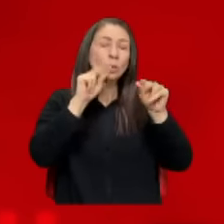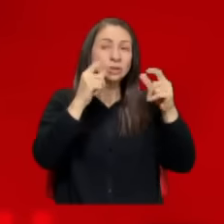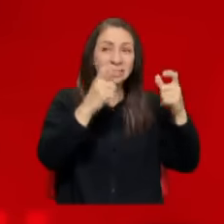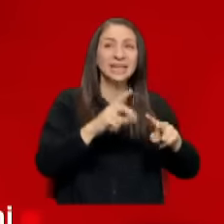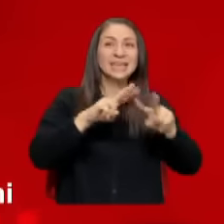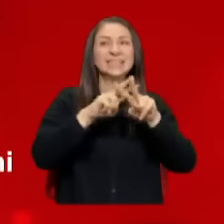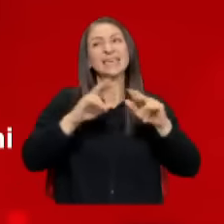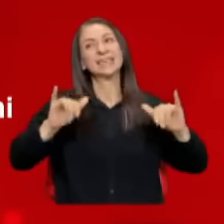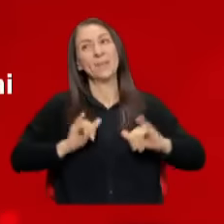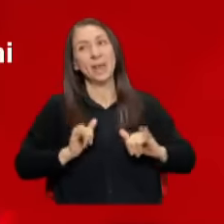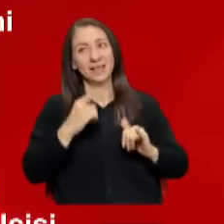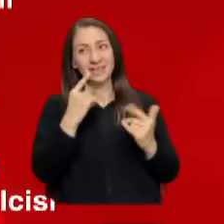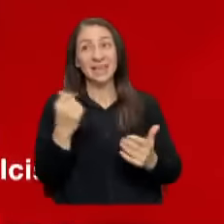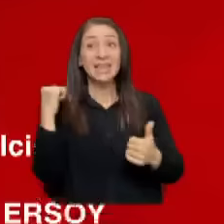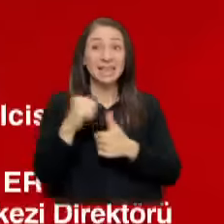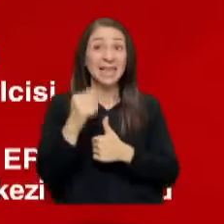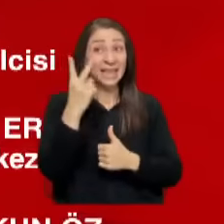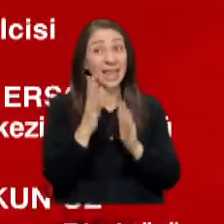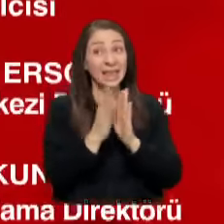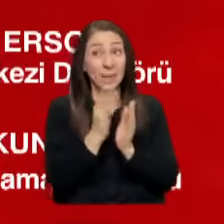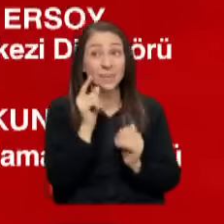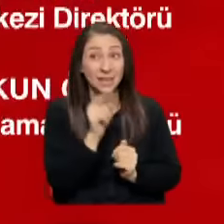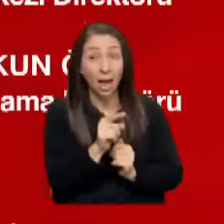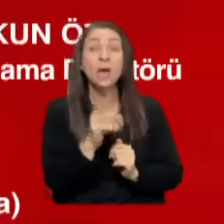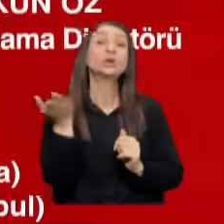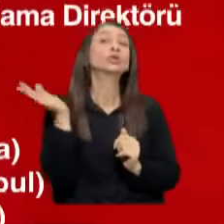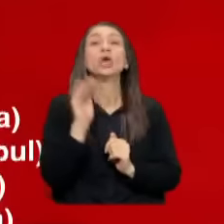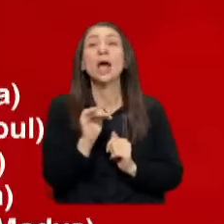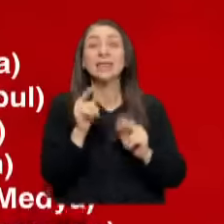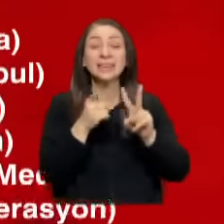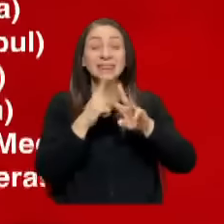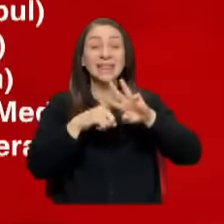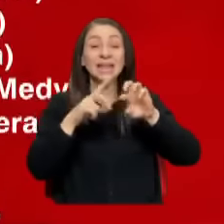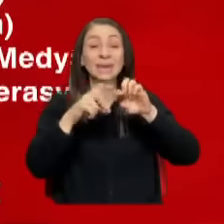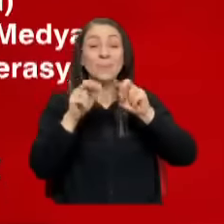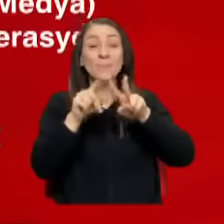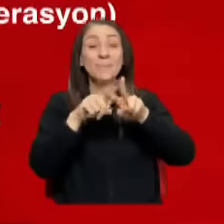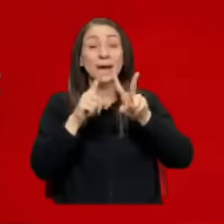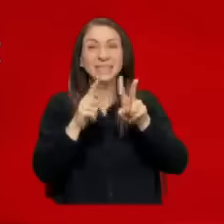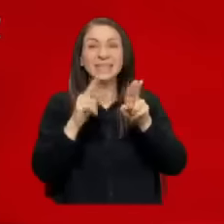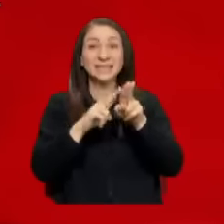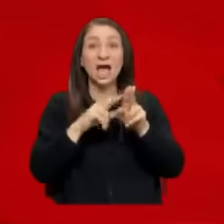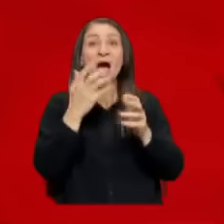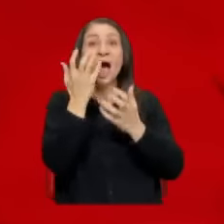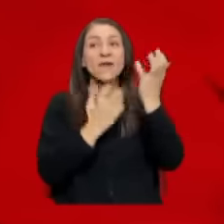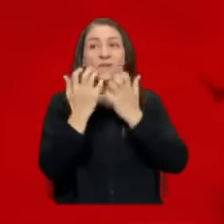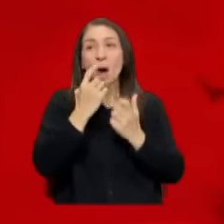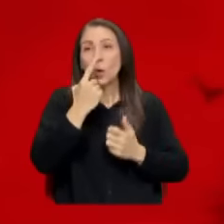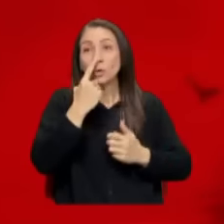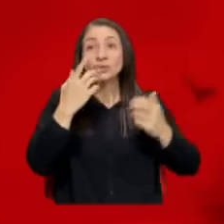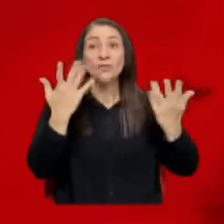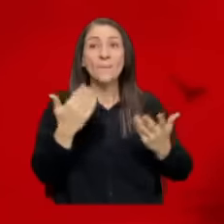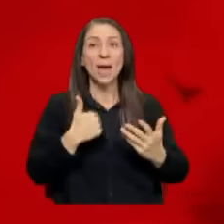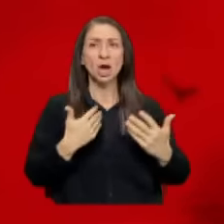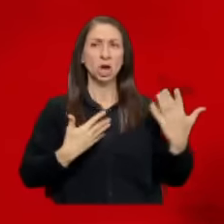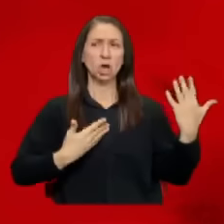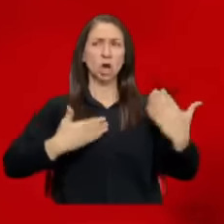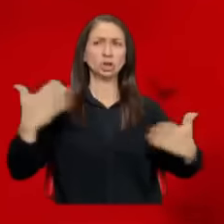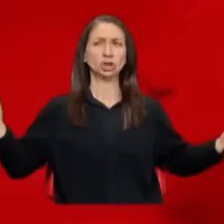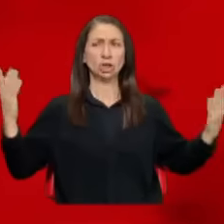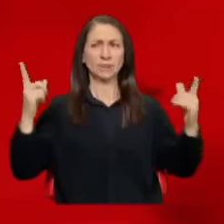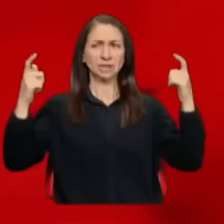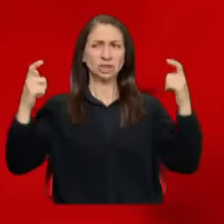Yıldızların Tembelliği dedi. Yine iki kitabında. Sonra Neriman Keskin, Ayva Kokusu ve Ben Koskoca